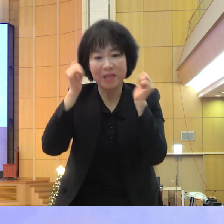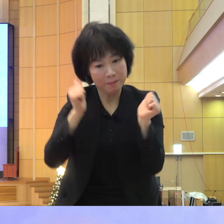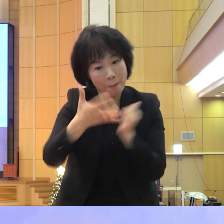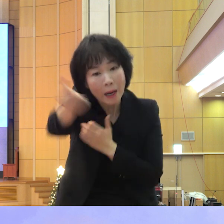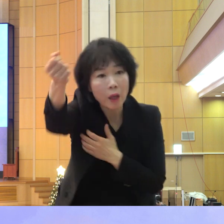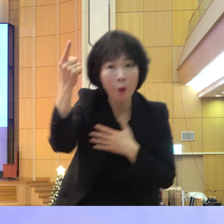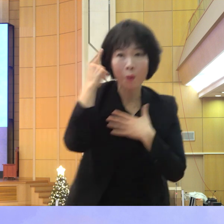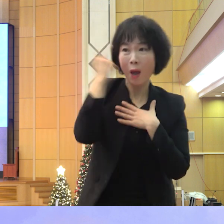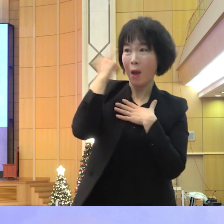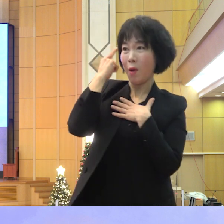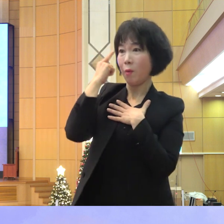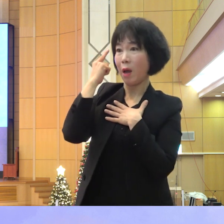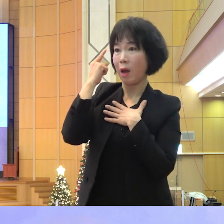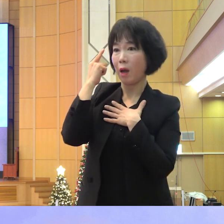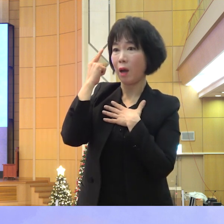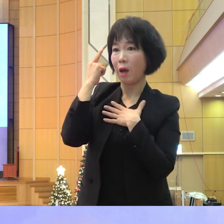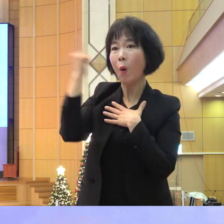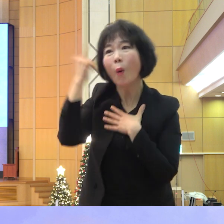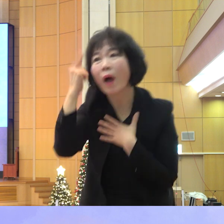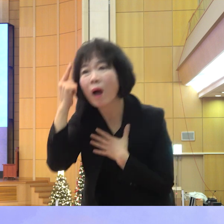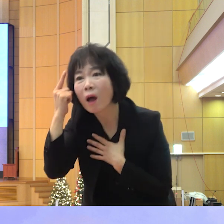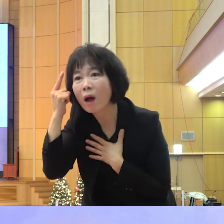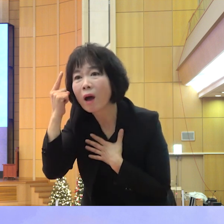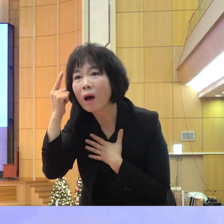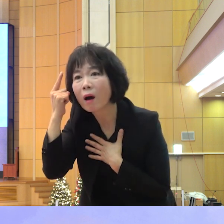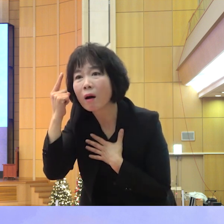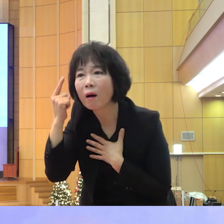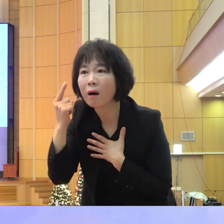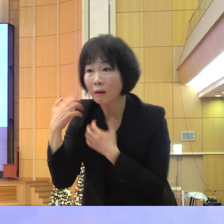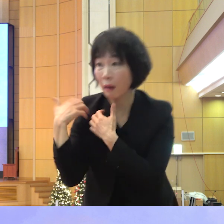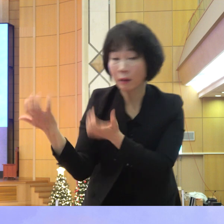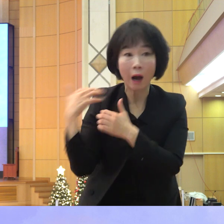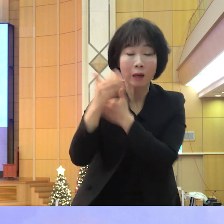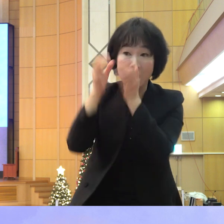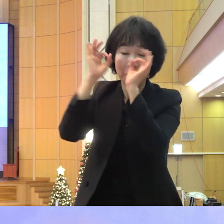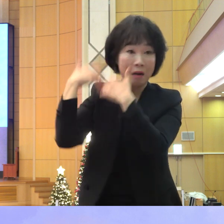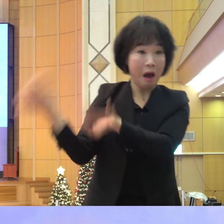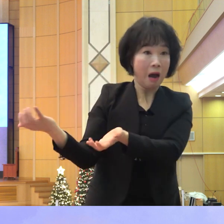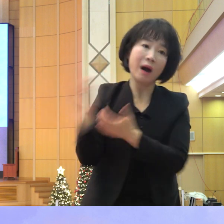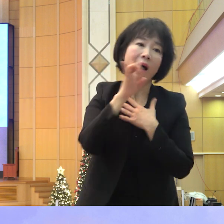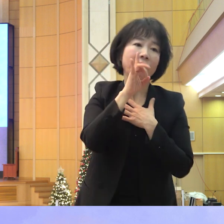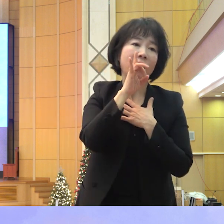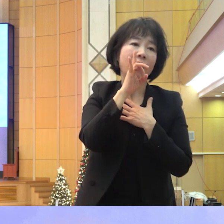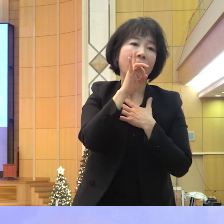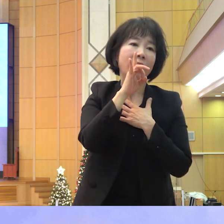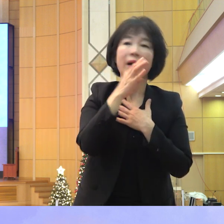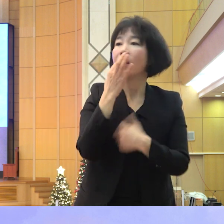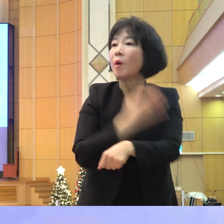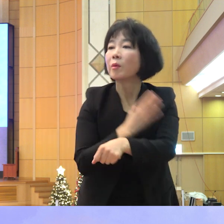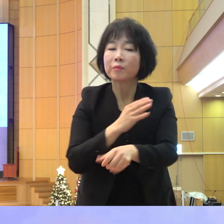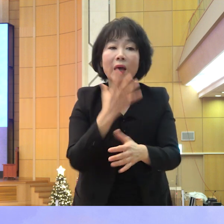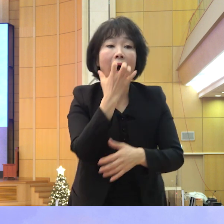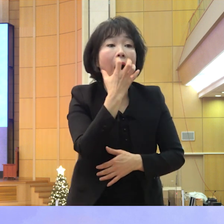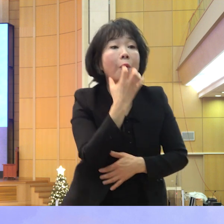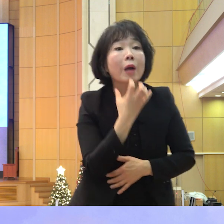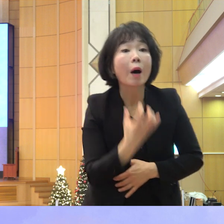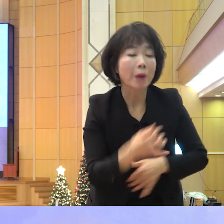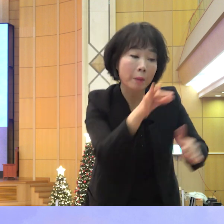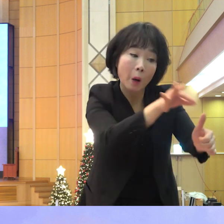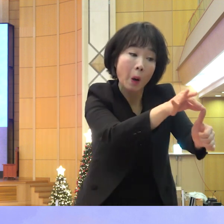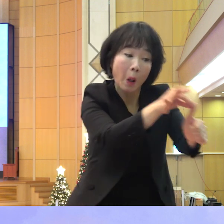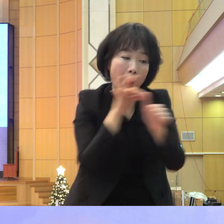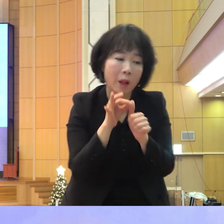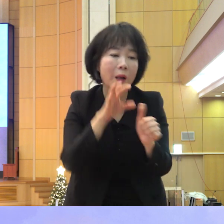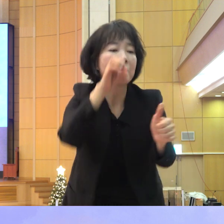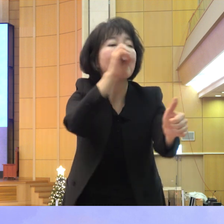심판받지? 그래서 하나님께서 안 되겠다, 그냥 죄 가운데 살면 안 되니까 아브라함을 특별히 죄 가운데 사는